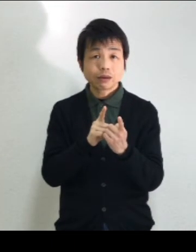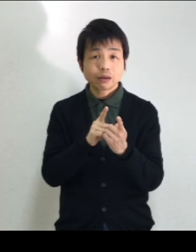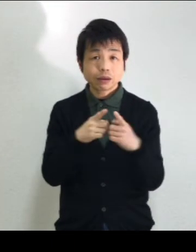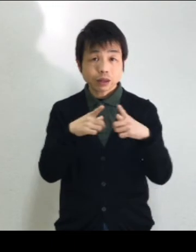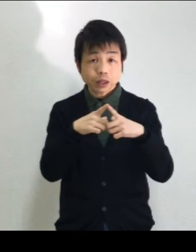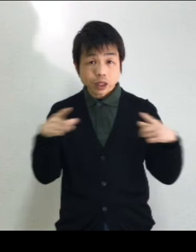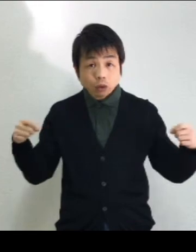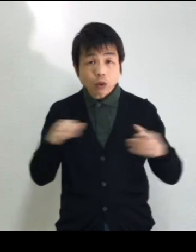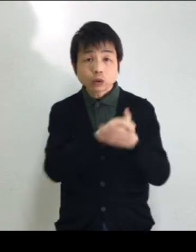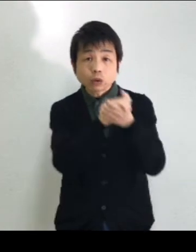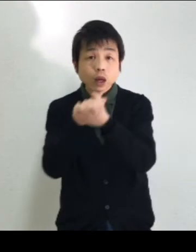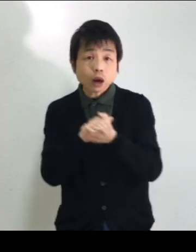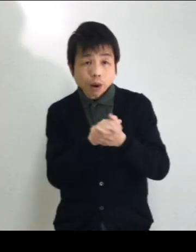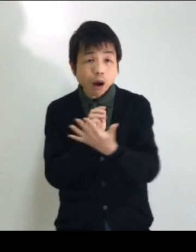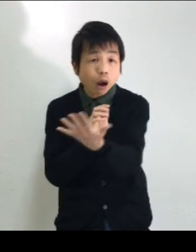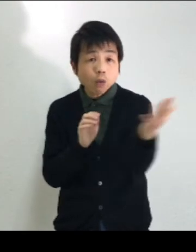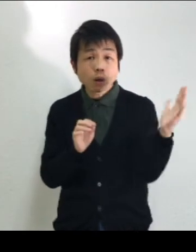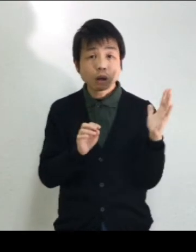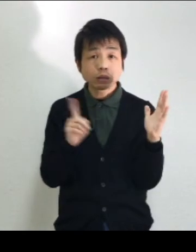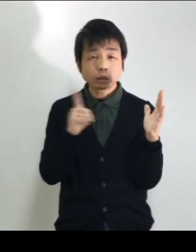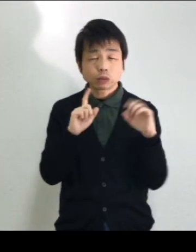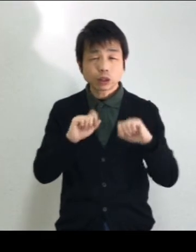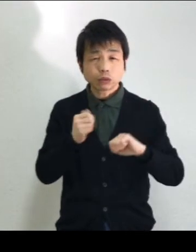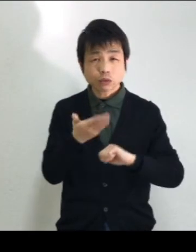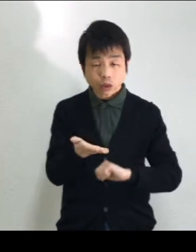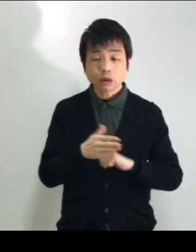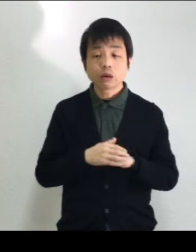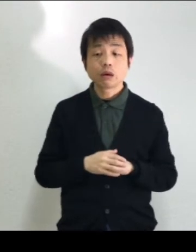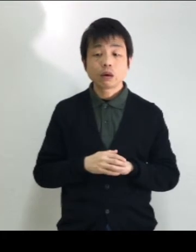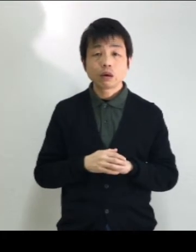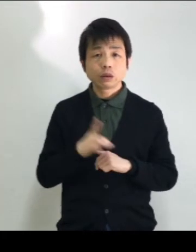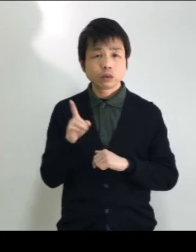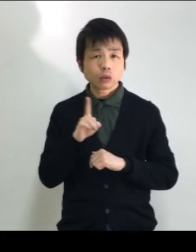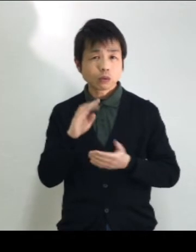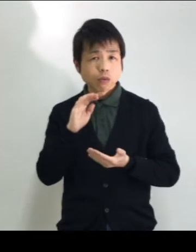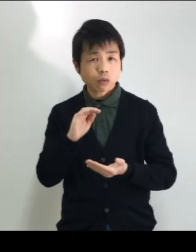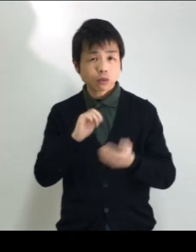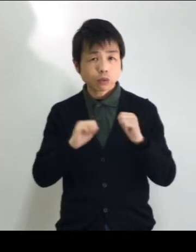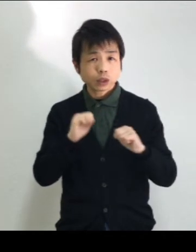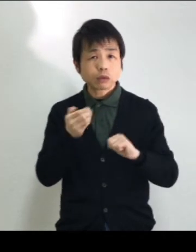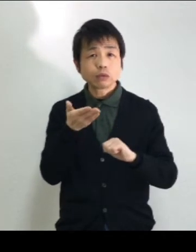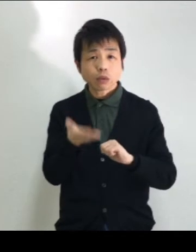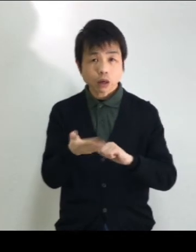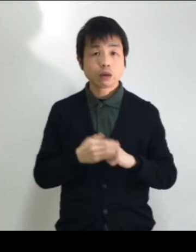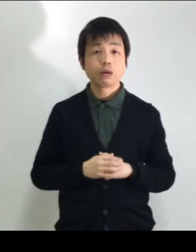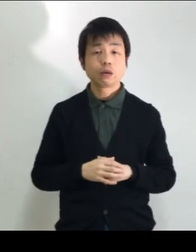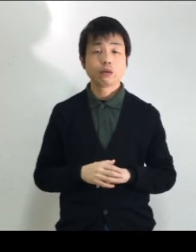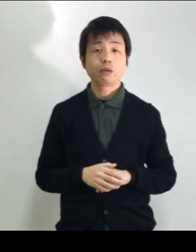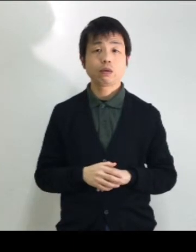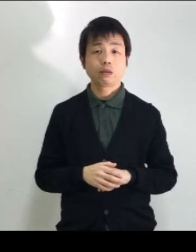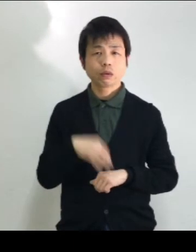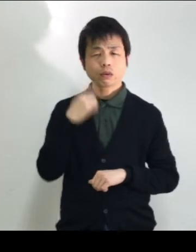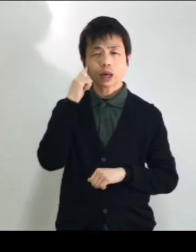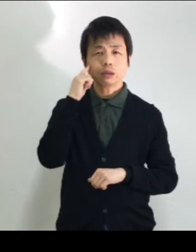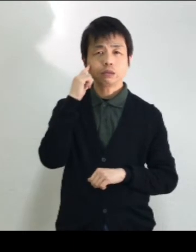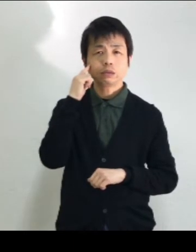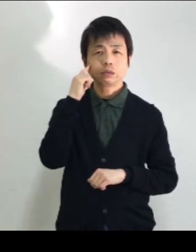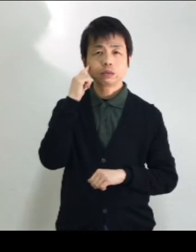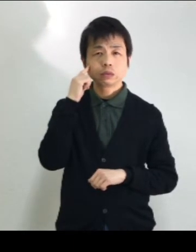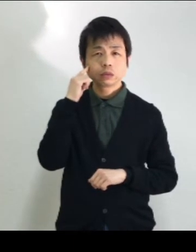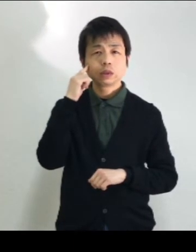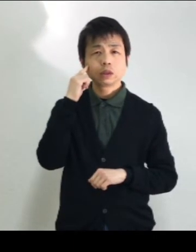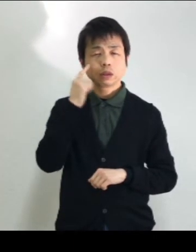体日本の仲間は何をしているんだろう、どんなことをしているんだろうって考